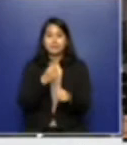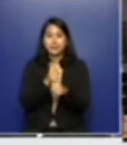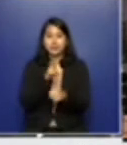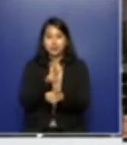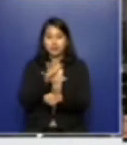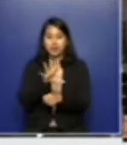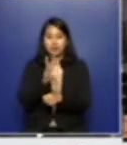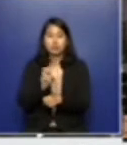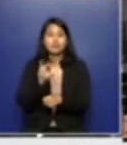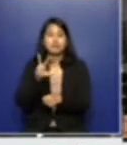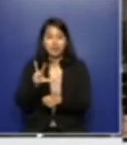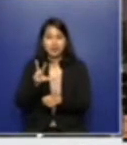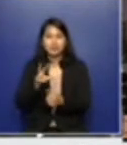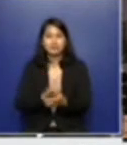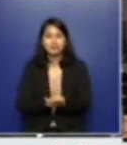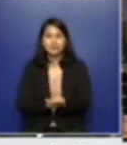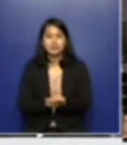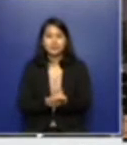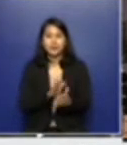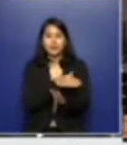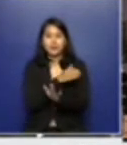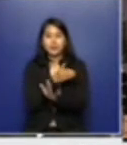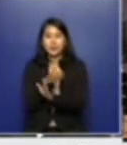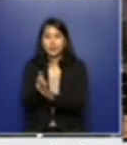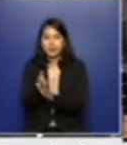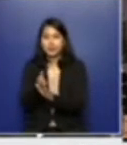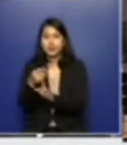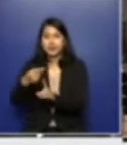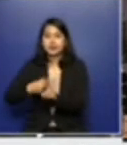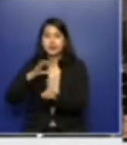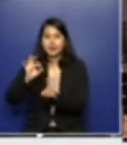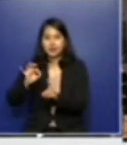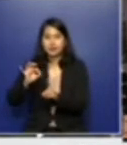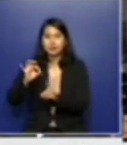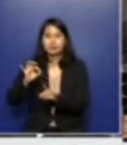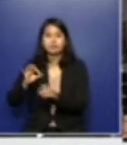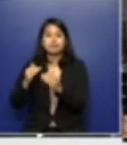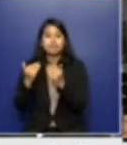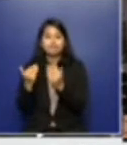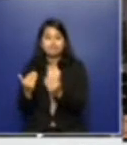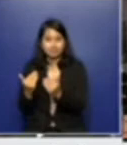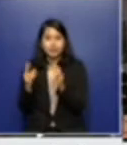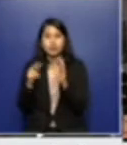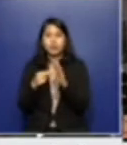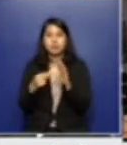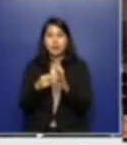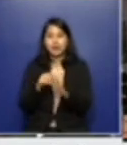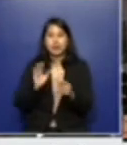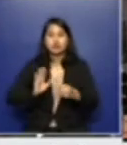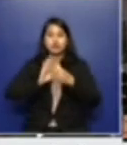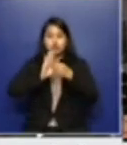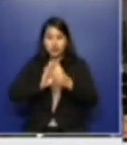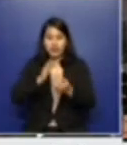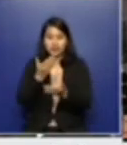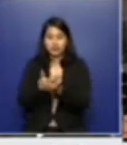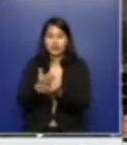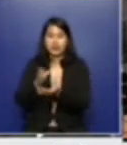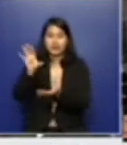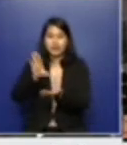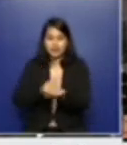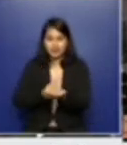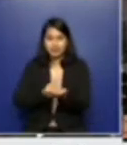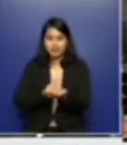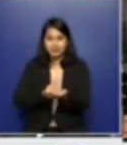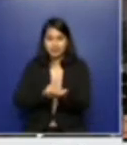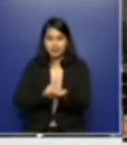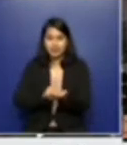2563ค่ะที่จะสิ้นสุดในเดือนกันยายนที่จะถึงนี้จะเป็นตัวอย่างของการจัดเก็บรายได้ที่มีแน